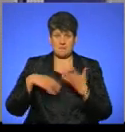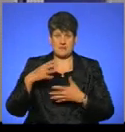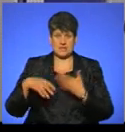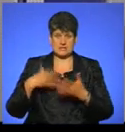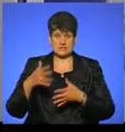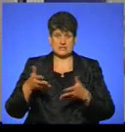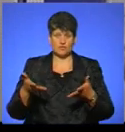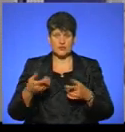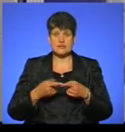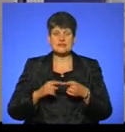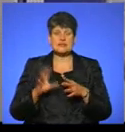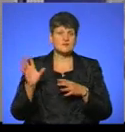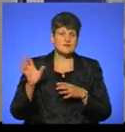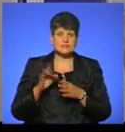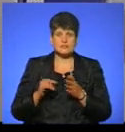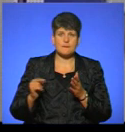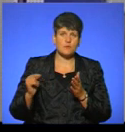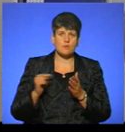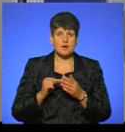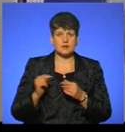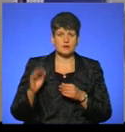це потрапить у воду,